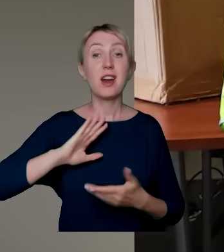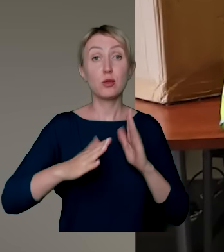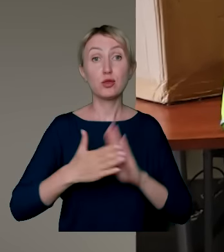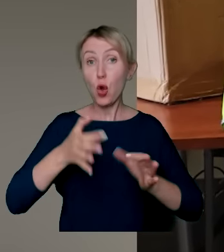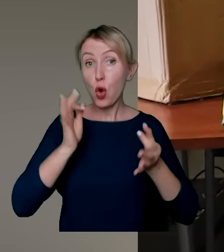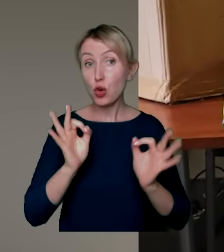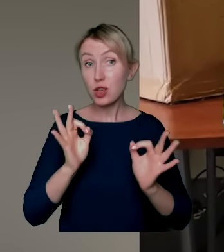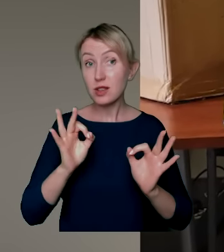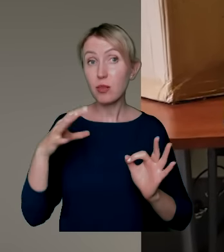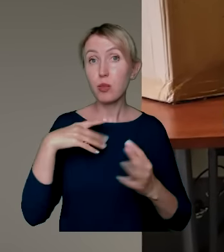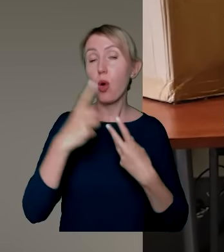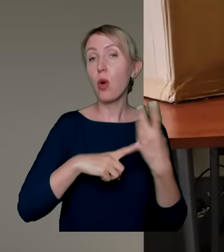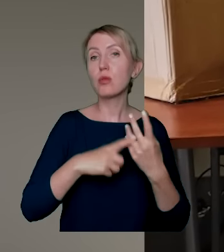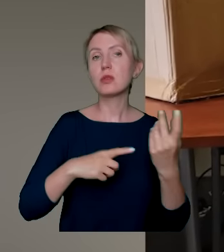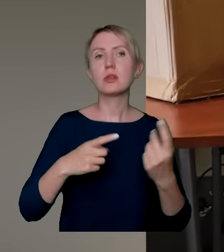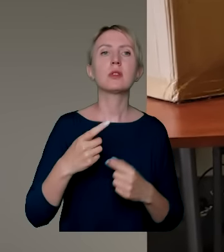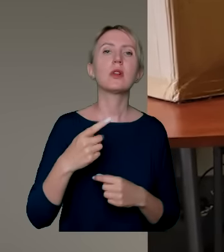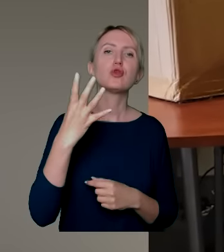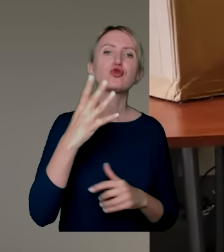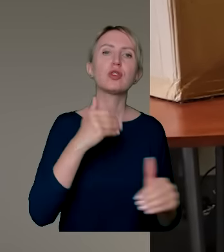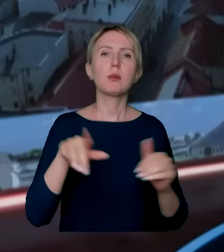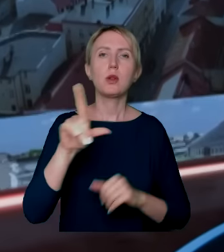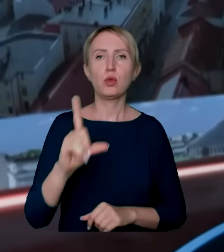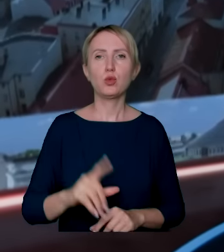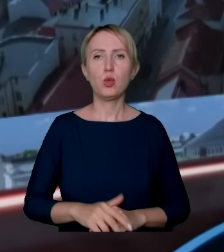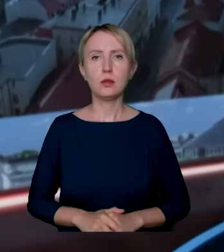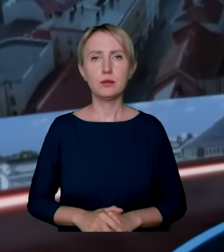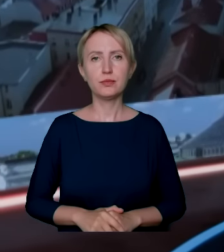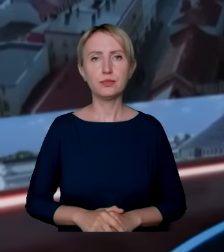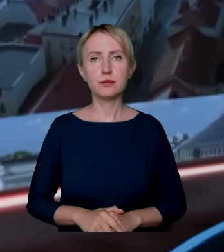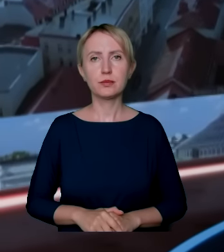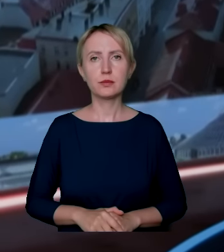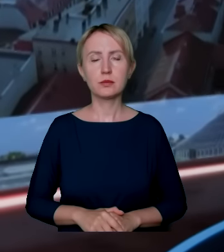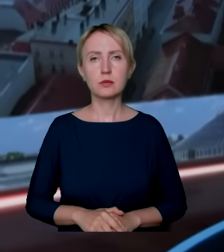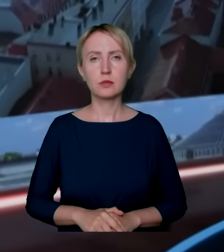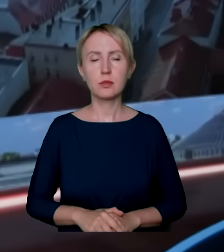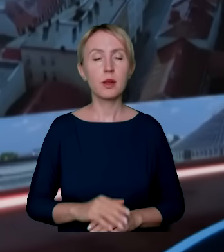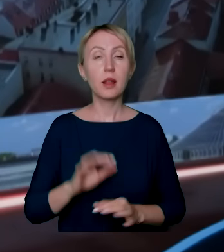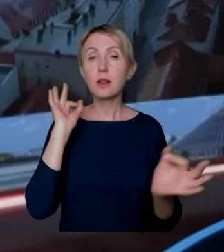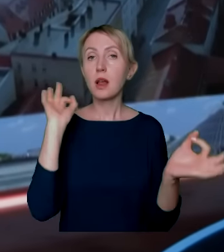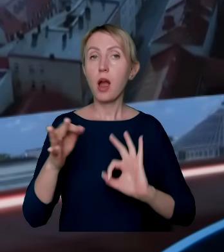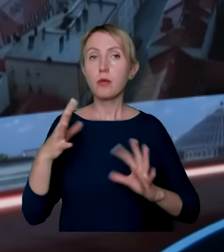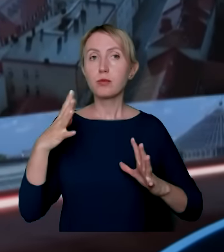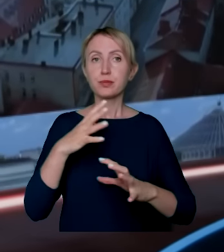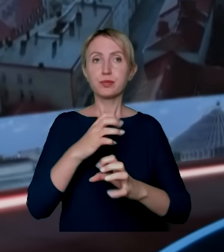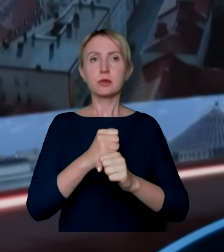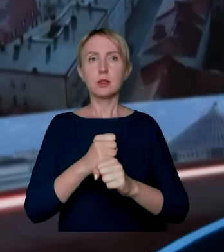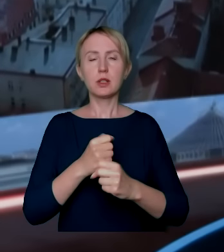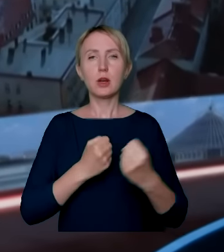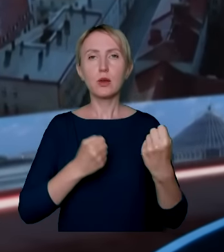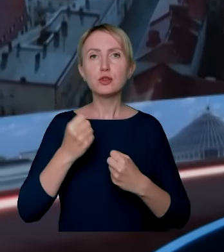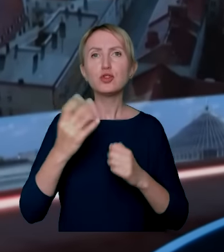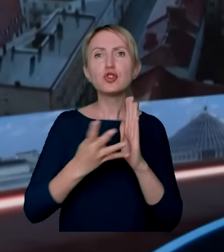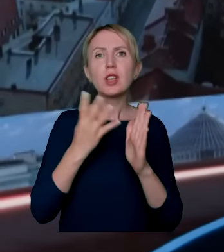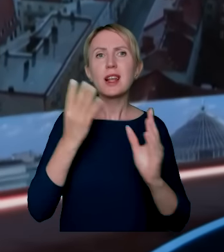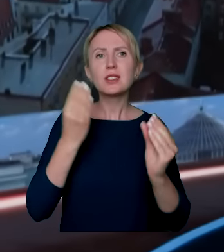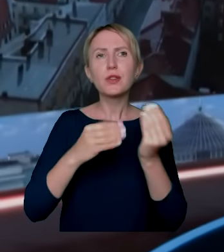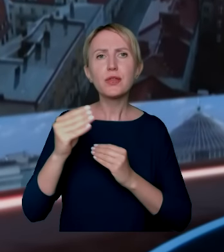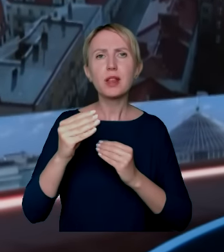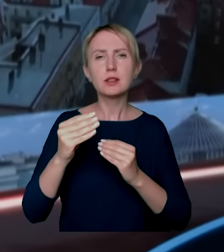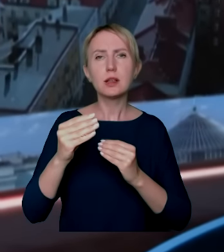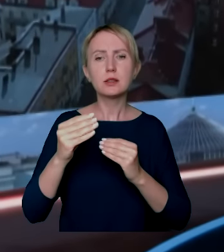została oszacowana na ponad 4 miliony złotych. Ta wiadomość zmroziła kierowców. Ponad 4-krotna podwyżka należności za